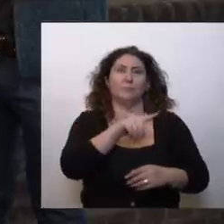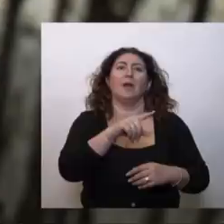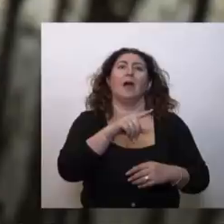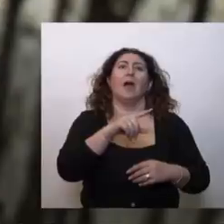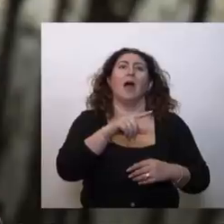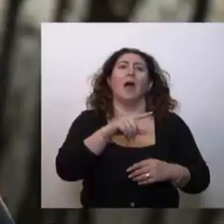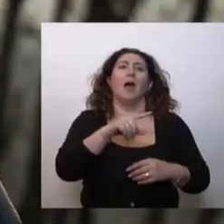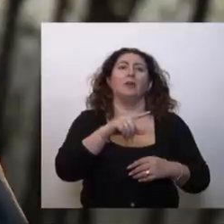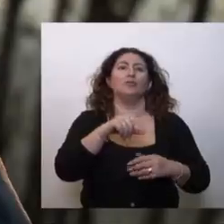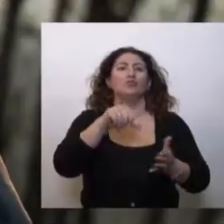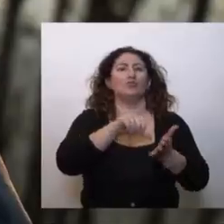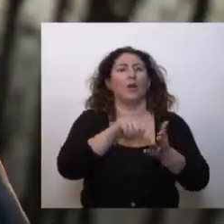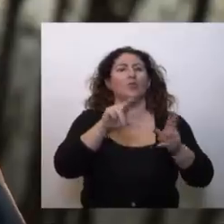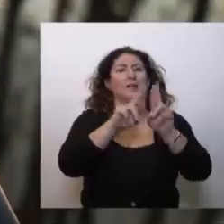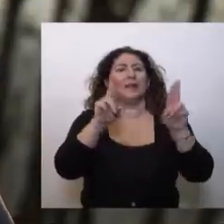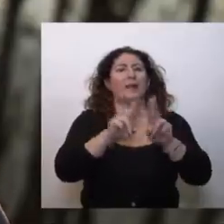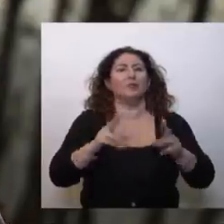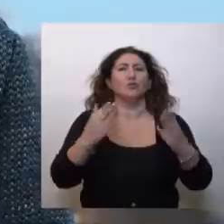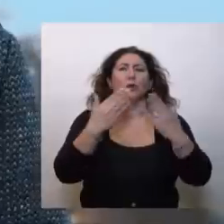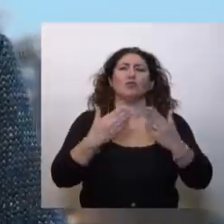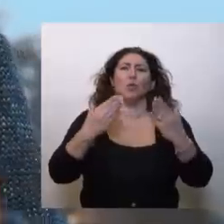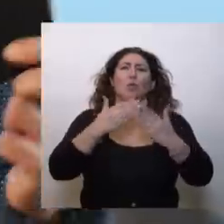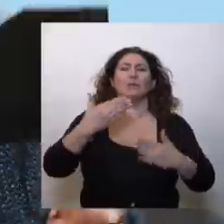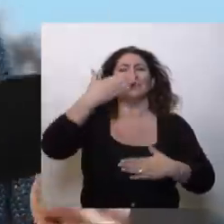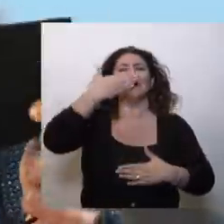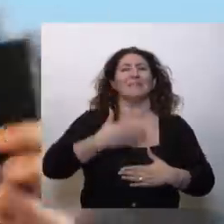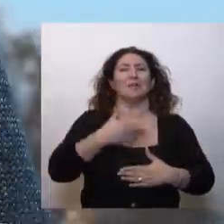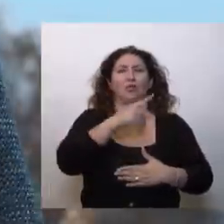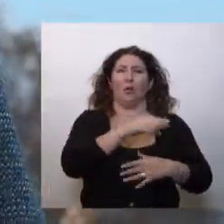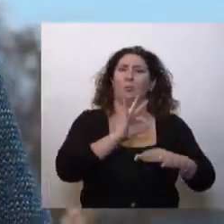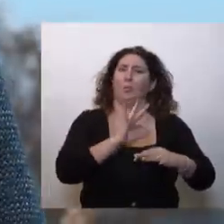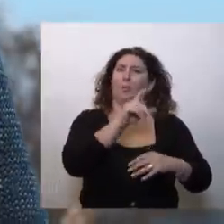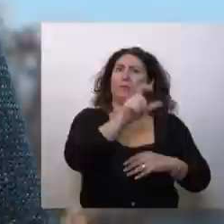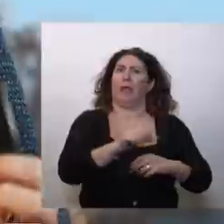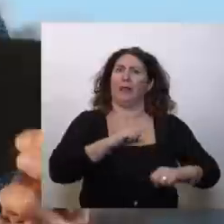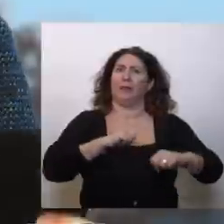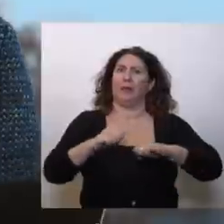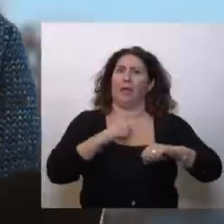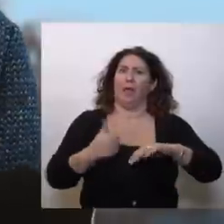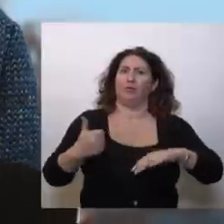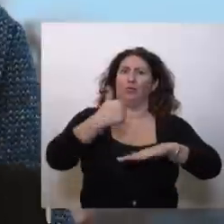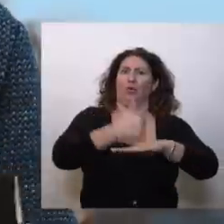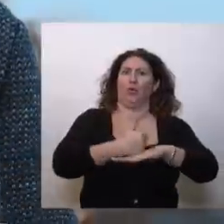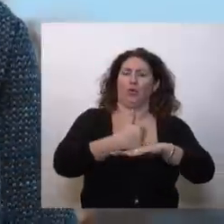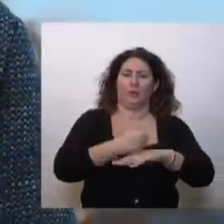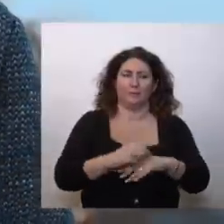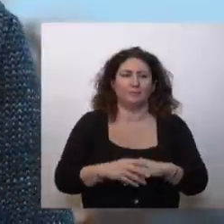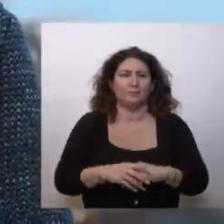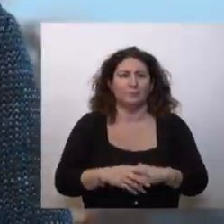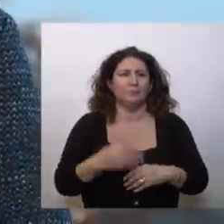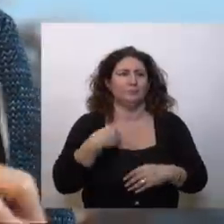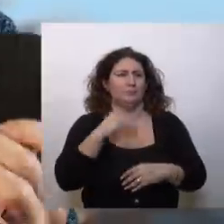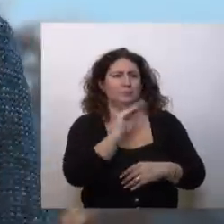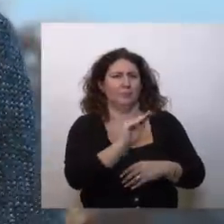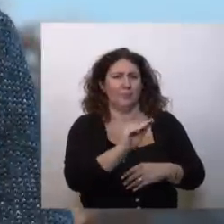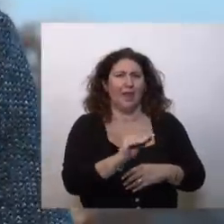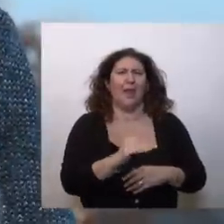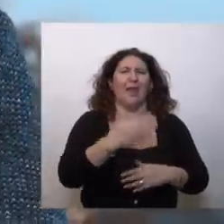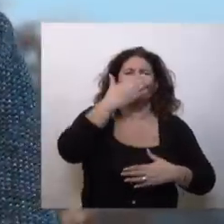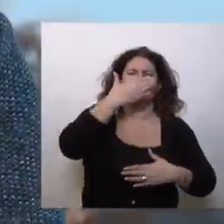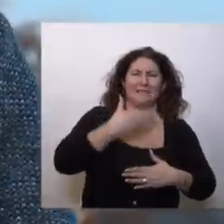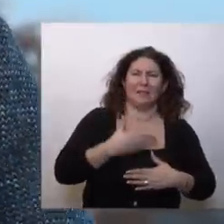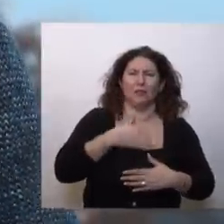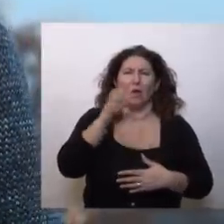di Studi della Sindone. Benvenuto. La prima domanda è questa: Sindone e Savoia,